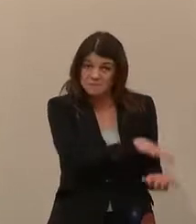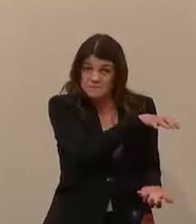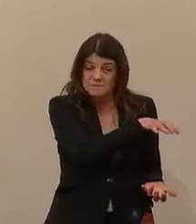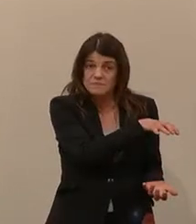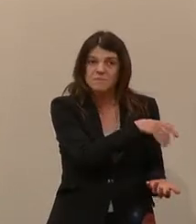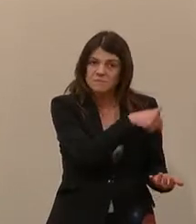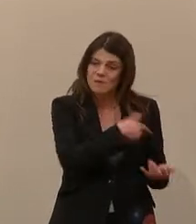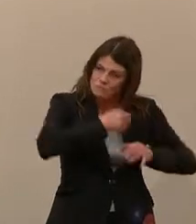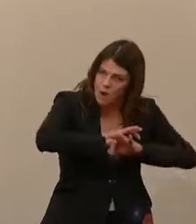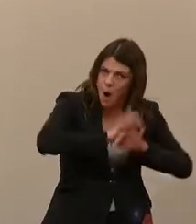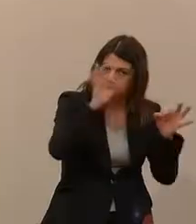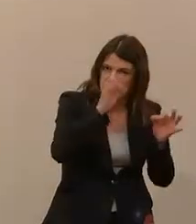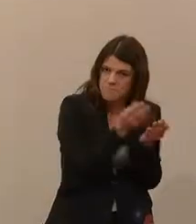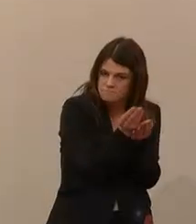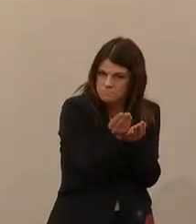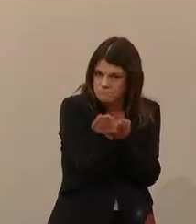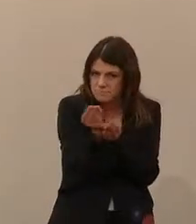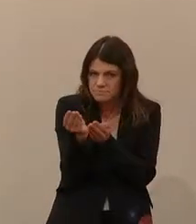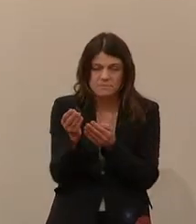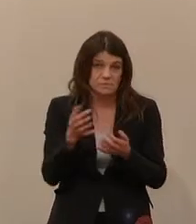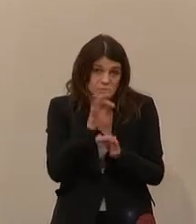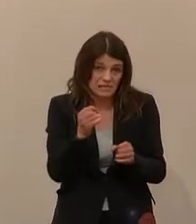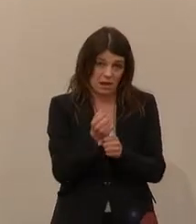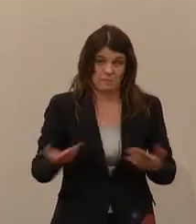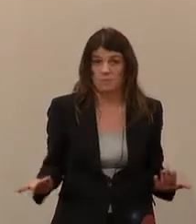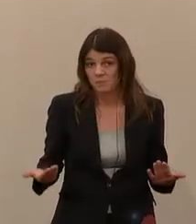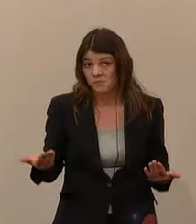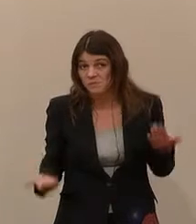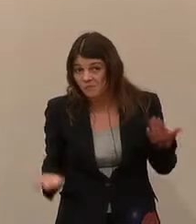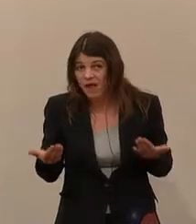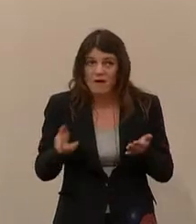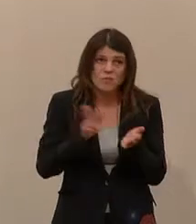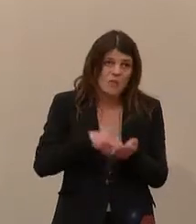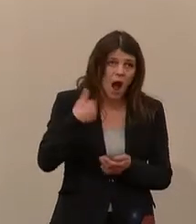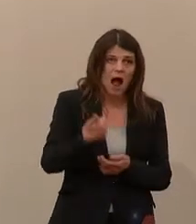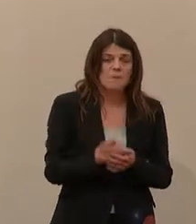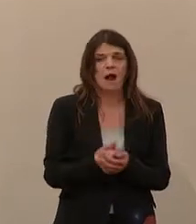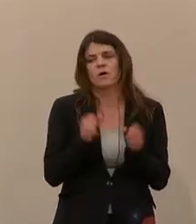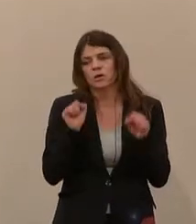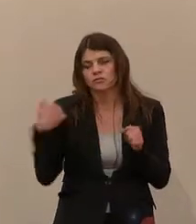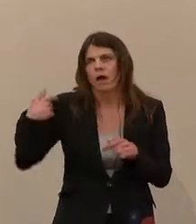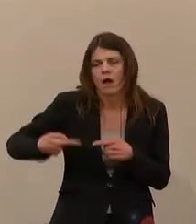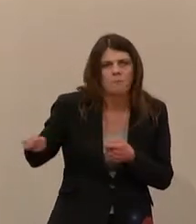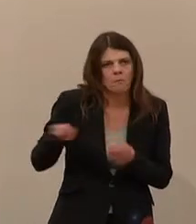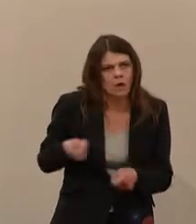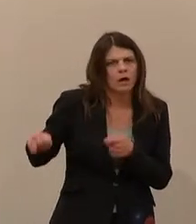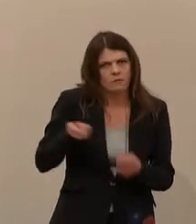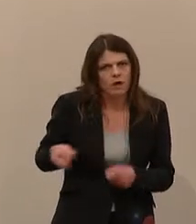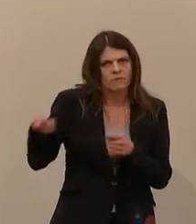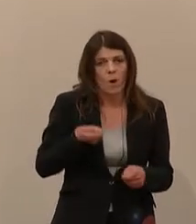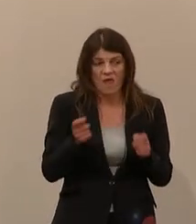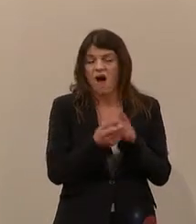haben, das Optimum rauszuholen. Und dass wir es vielleicht doch auch noch einmal, weil es immer wieder und immer wieder jetzt auch von